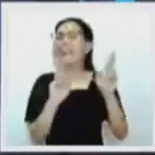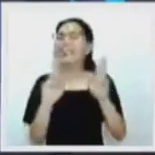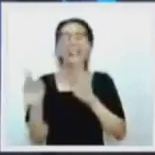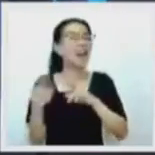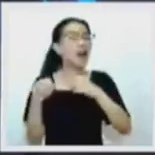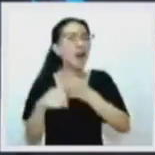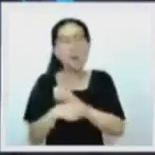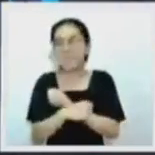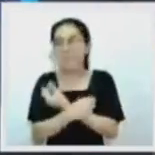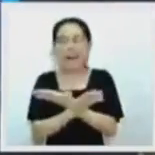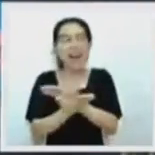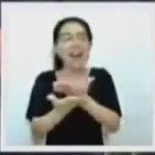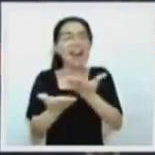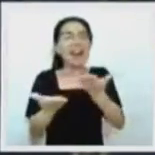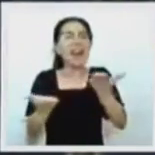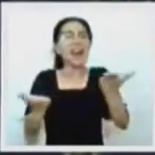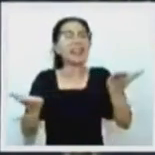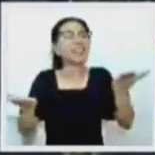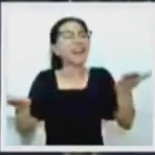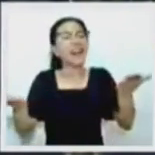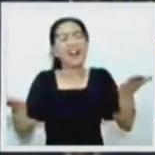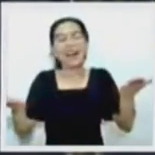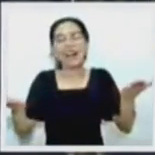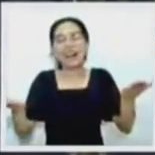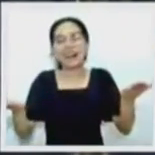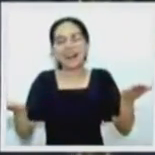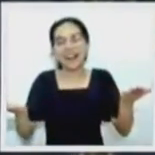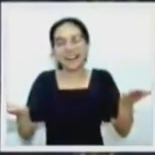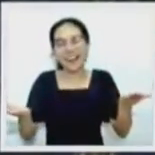andam ba kita